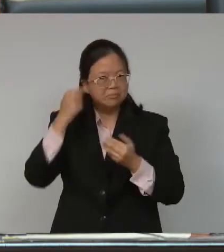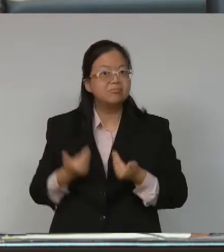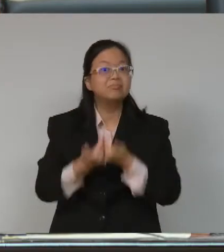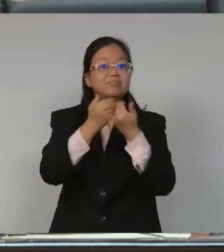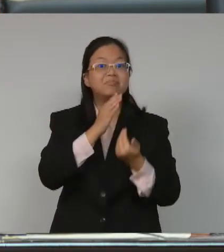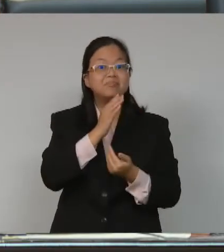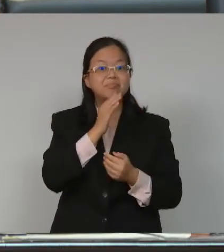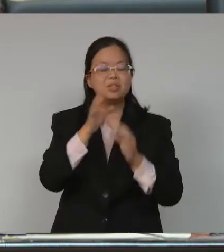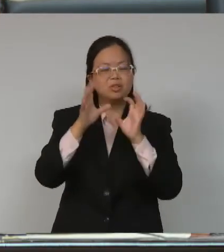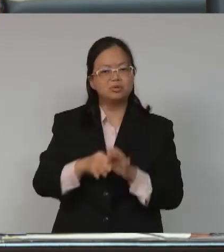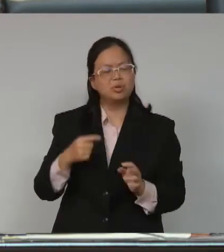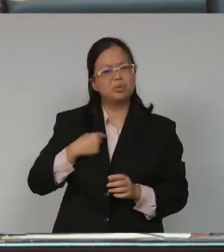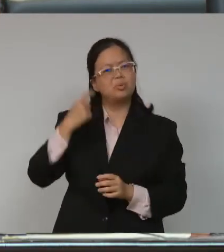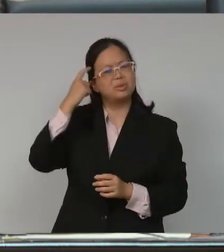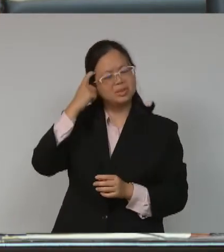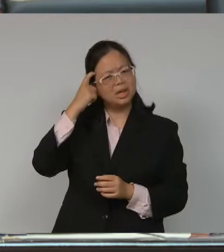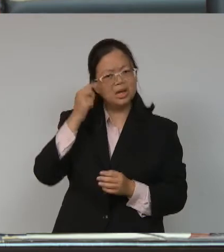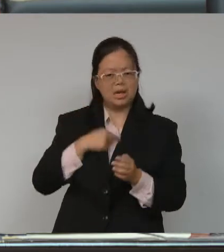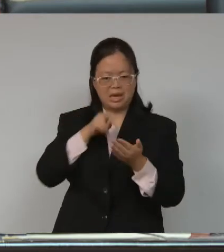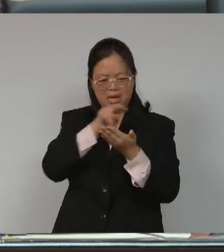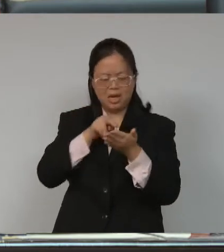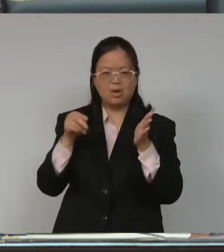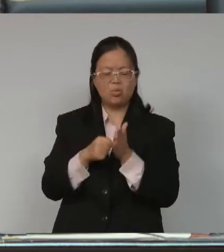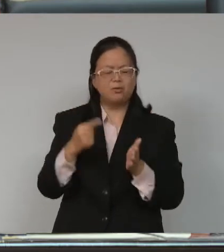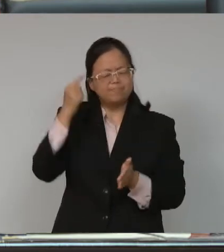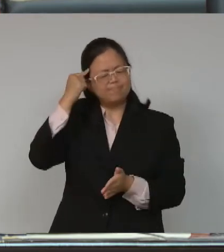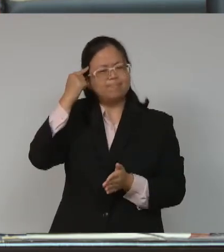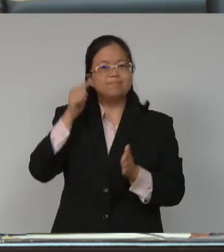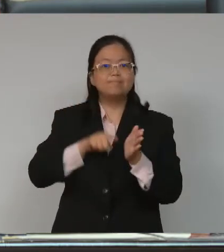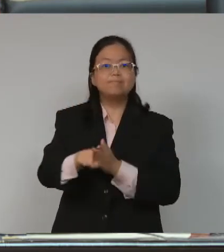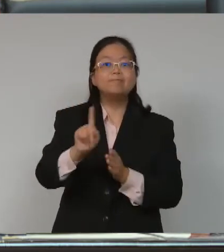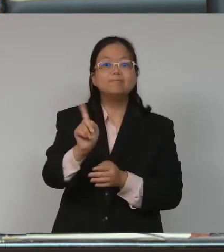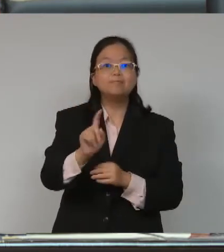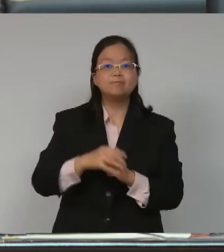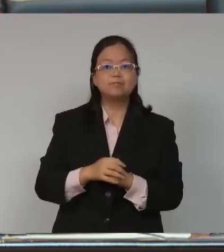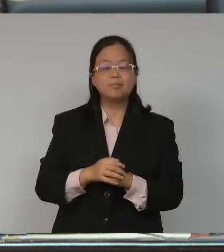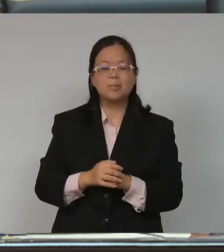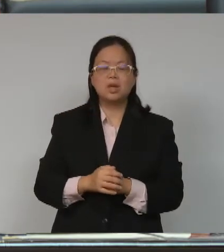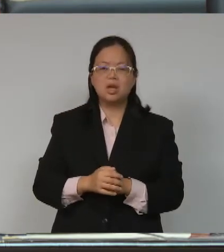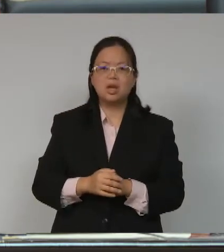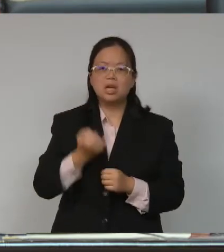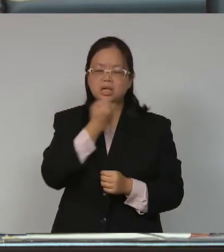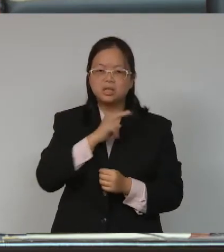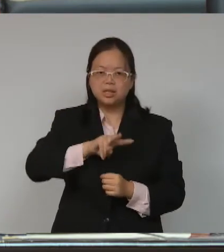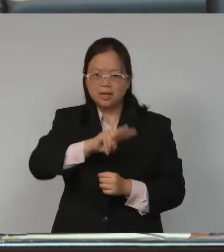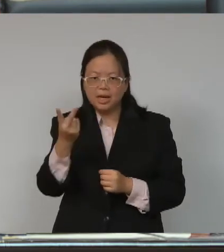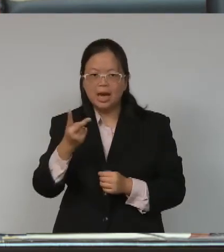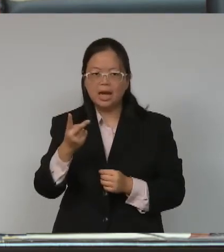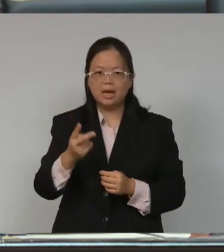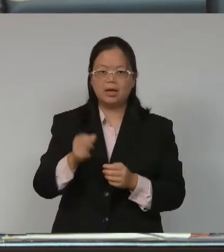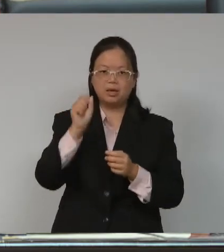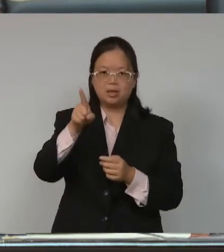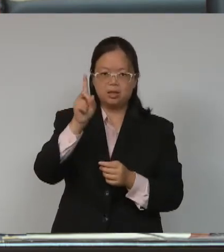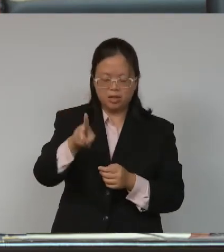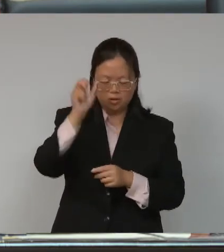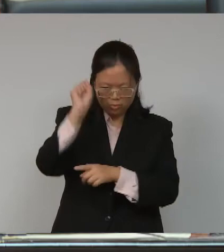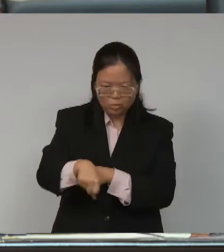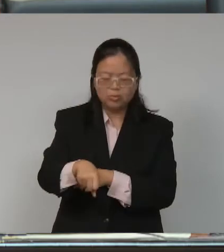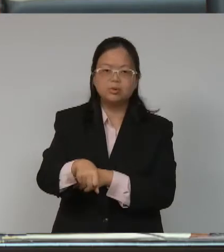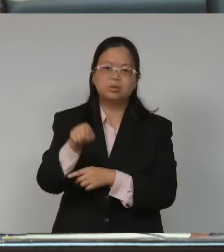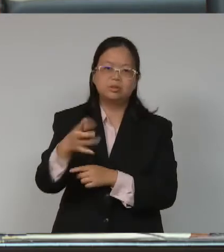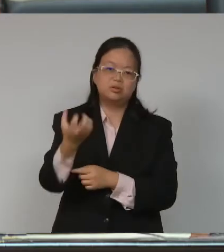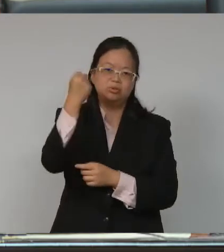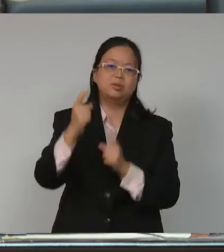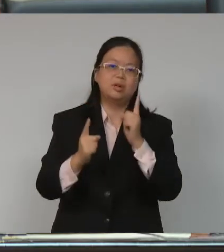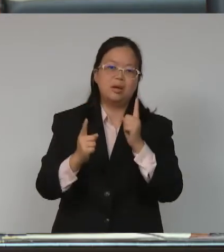上比较直观的看法，应该会觉得说，哎，是不是应该是以比较用复决案的方式来进行会比较适当？那确实就会像